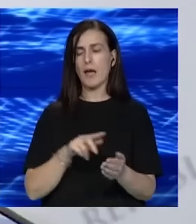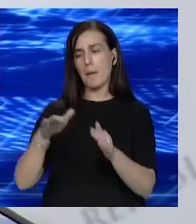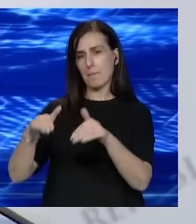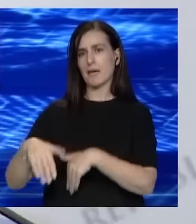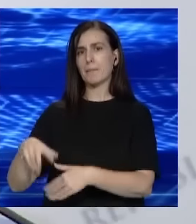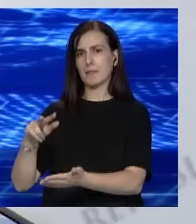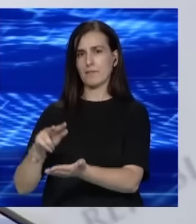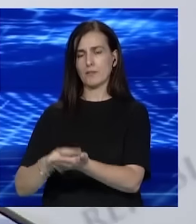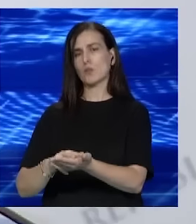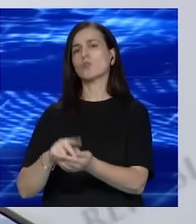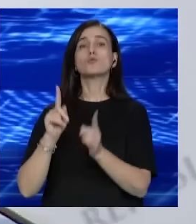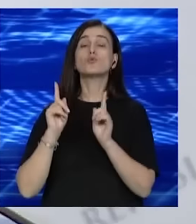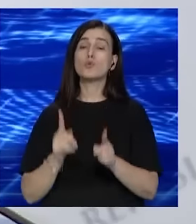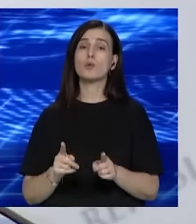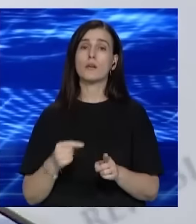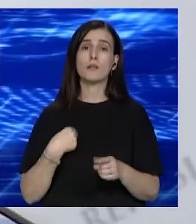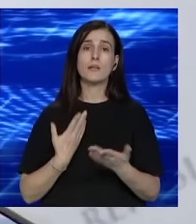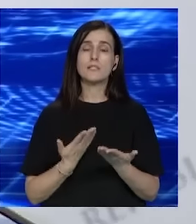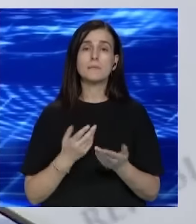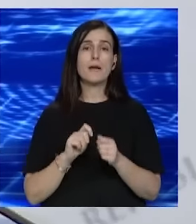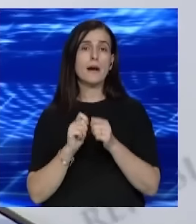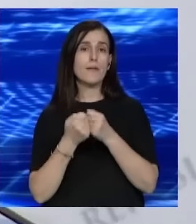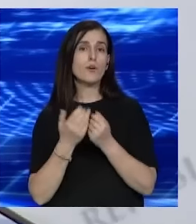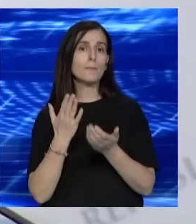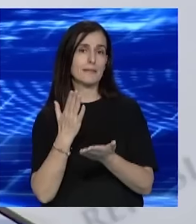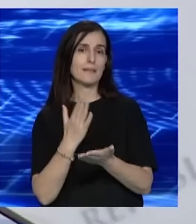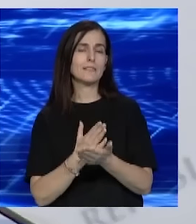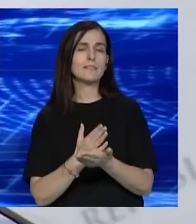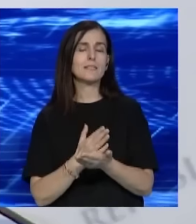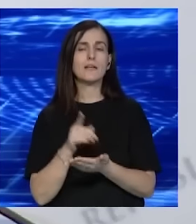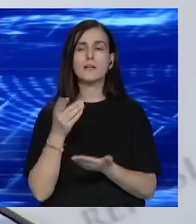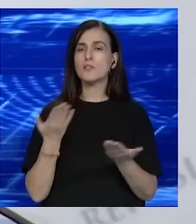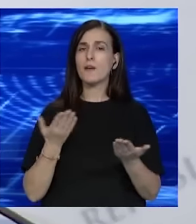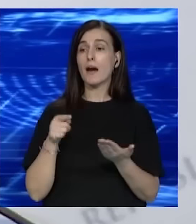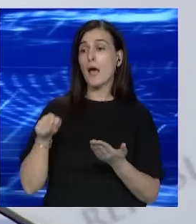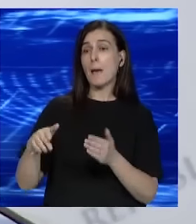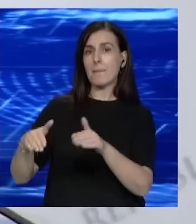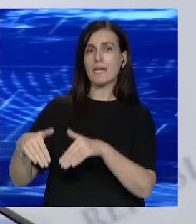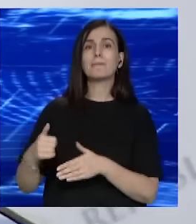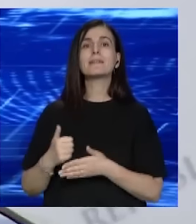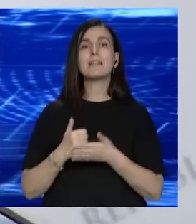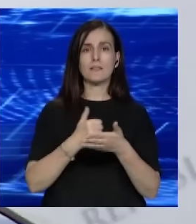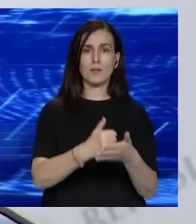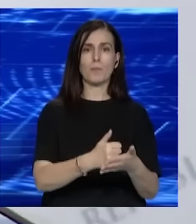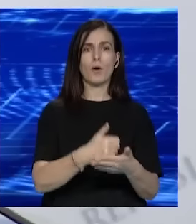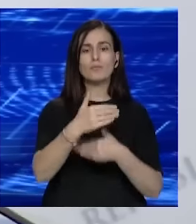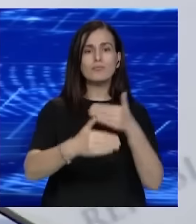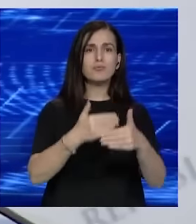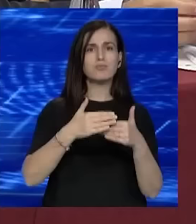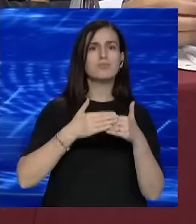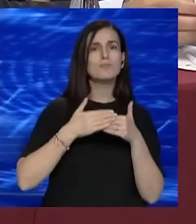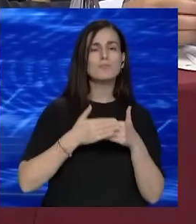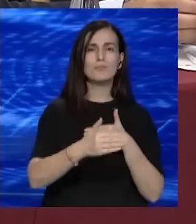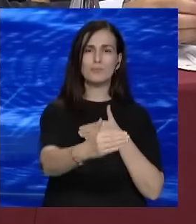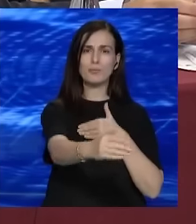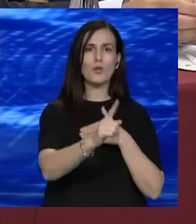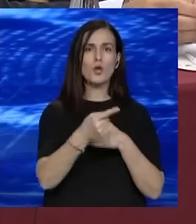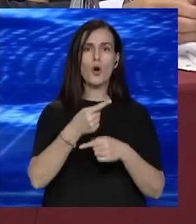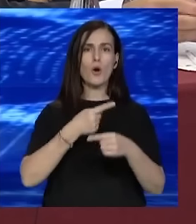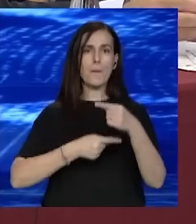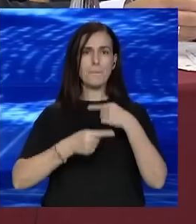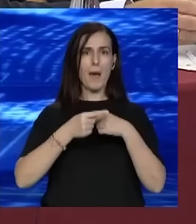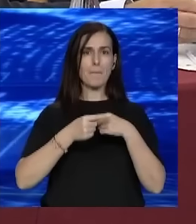kjo është elbësore në një shtet demokratik. Për reforma në drejtësi, parlamenti mund të luajë një rol kyç për mos kthimin pas të reformave, por për të implementuar më tej në harmoni reformat